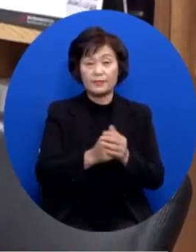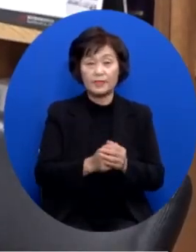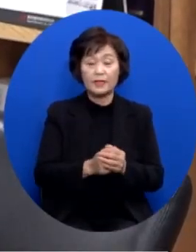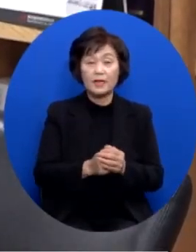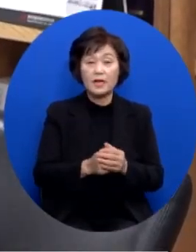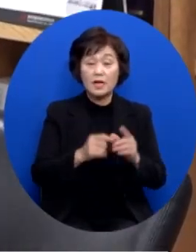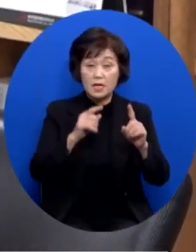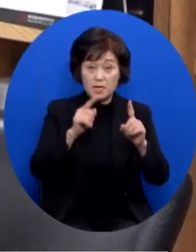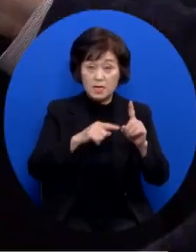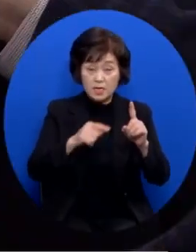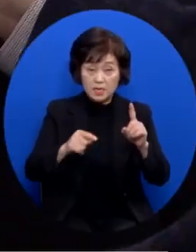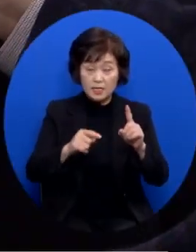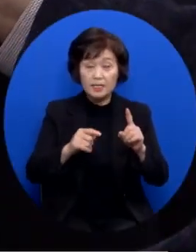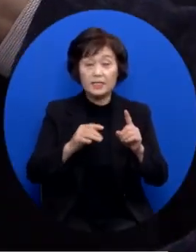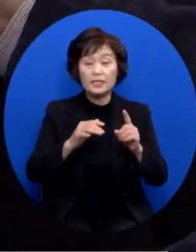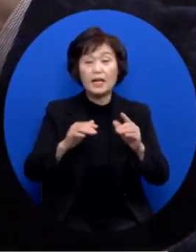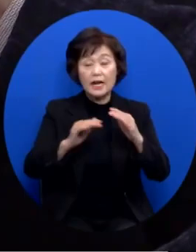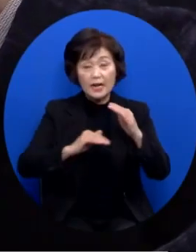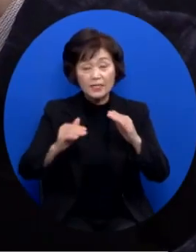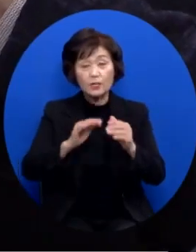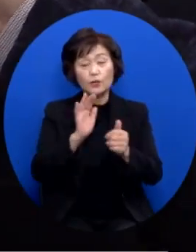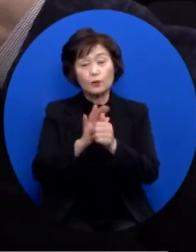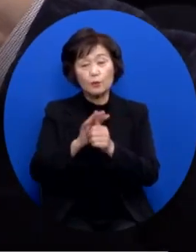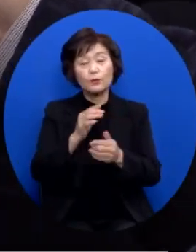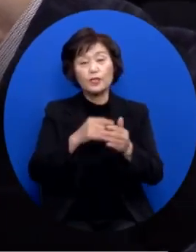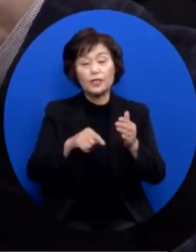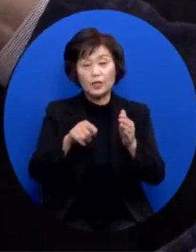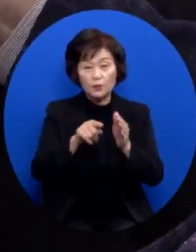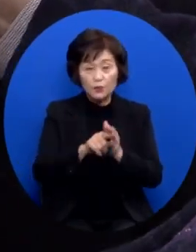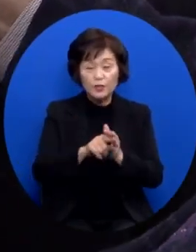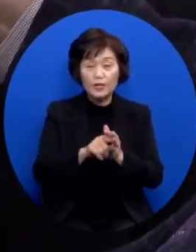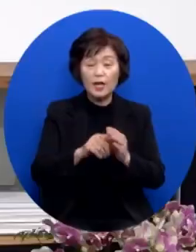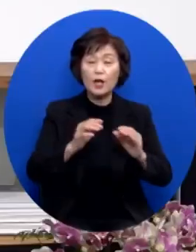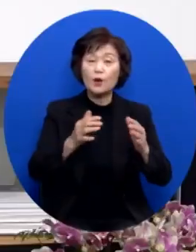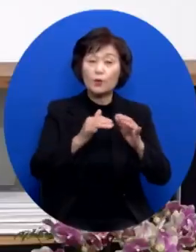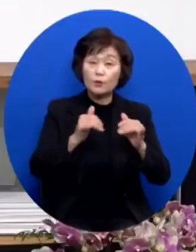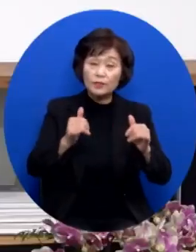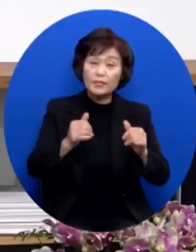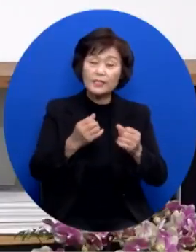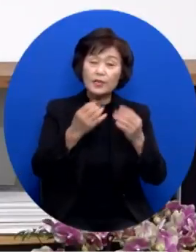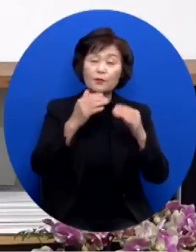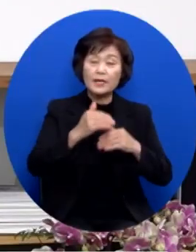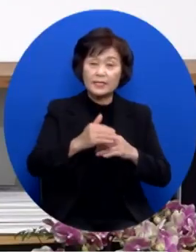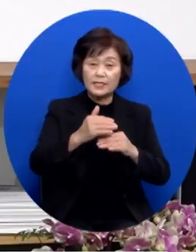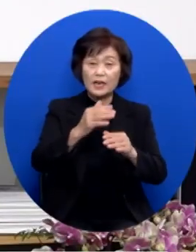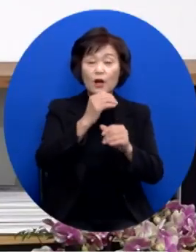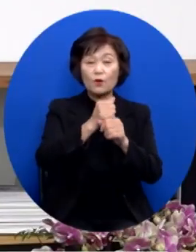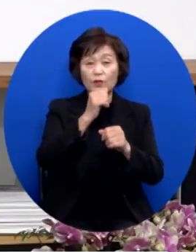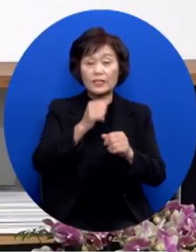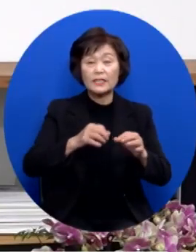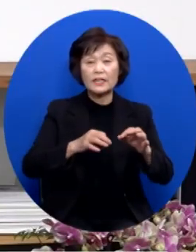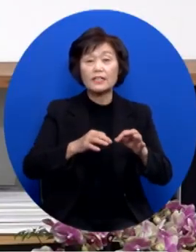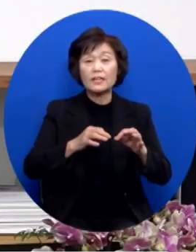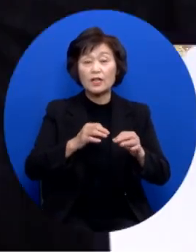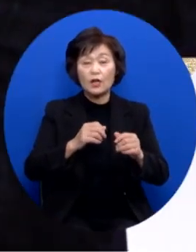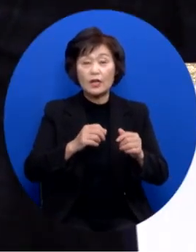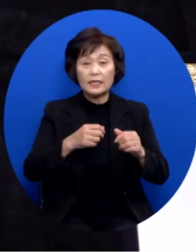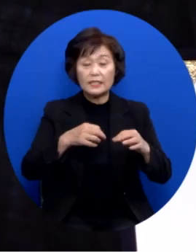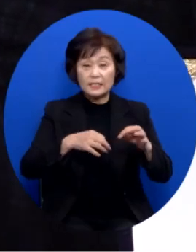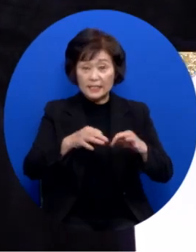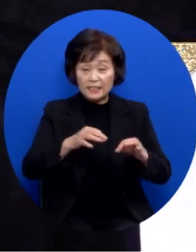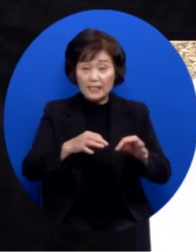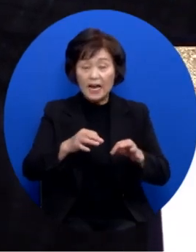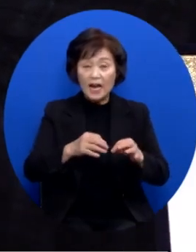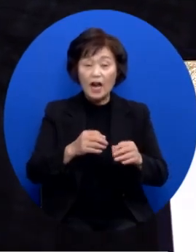지원하기 위해 름과 기쁨 사나 국민 동행에서 새롭게 진행하는 시장 동행과 제가 동행 병원동행 등